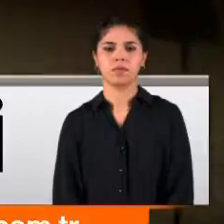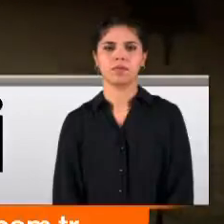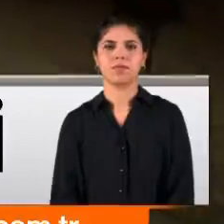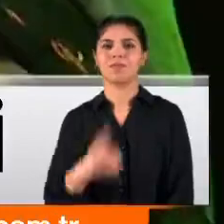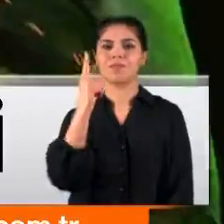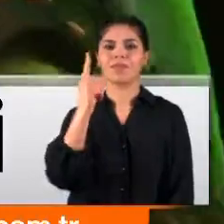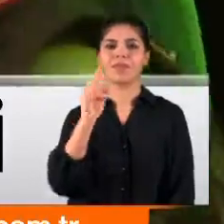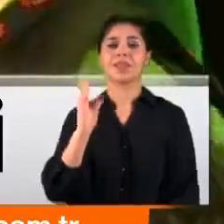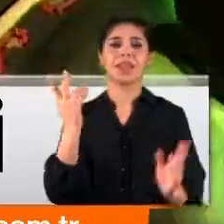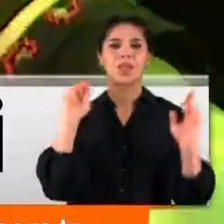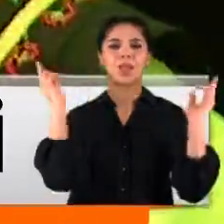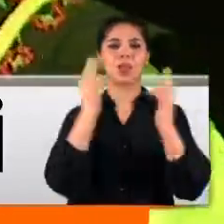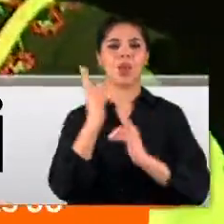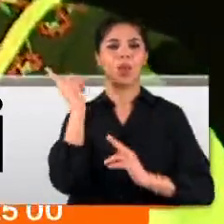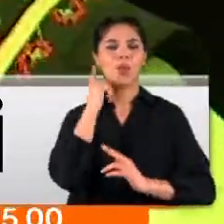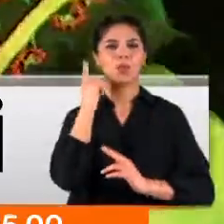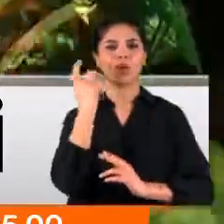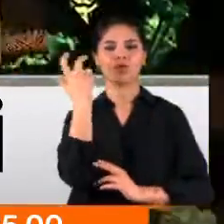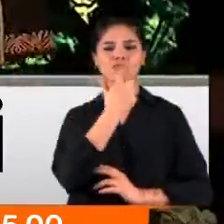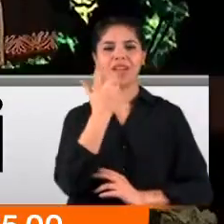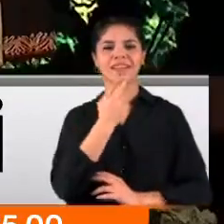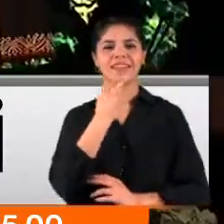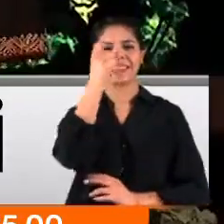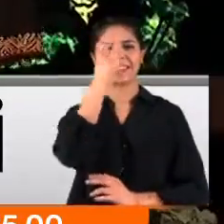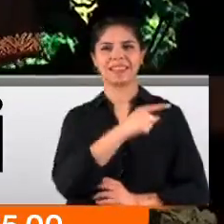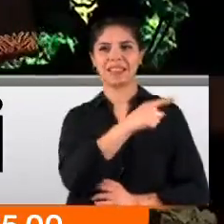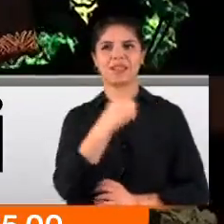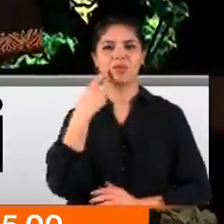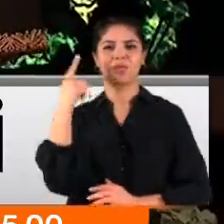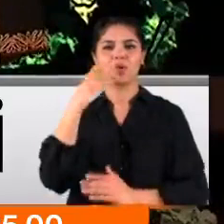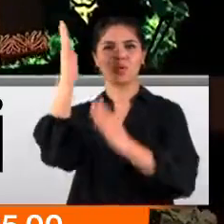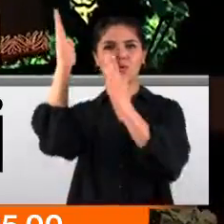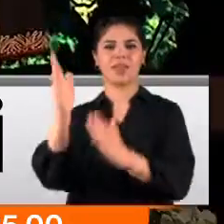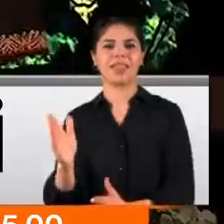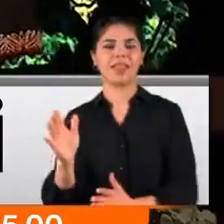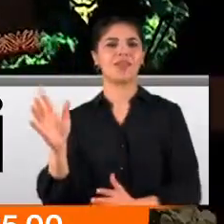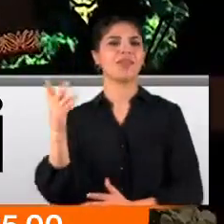Onlardan biri de dünya ünlü sanatçı Goran Bregovic'ti. Cumhurbaşkanı ilgiyle izledi.